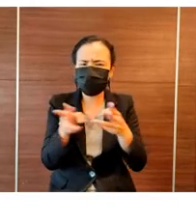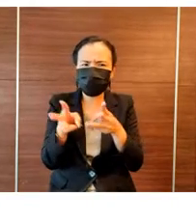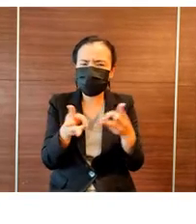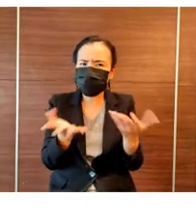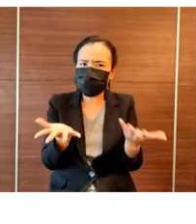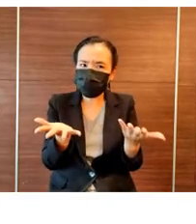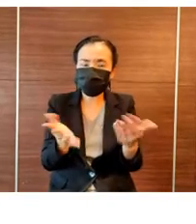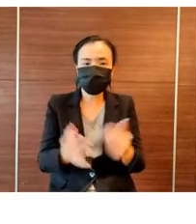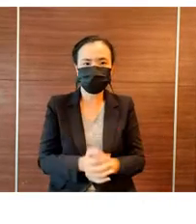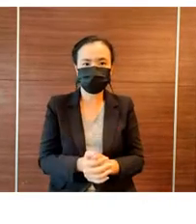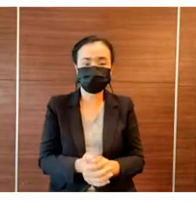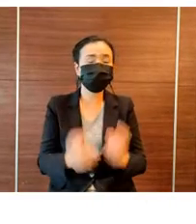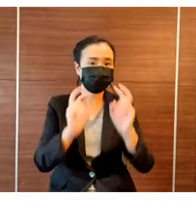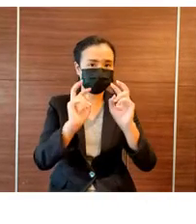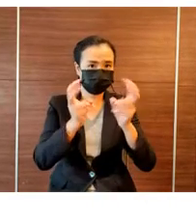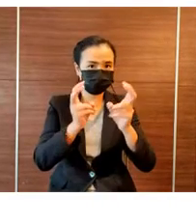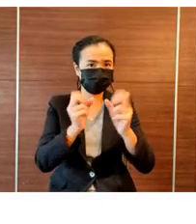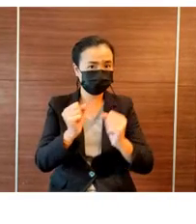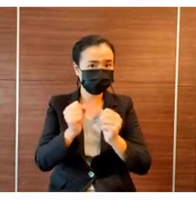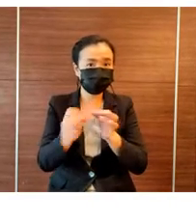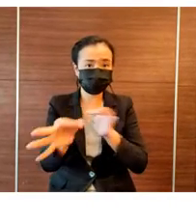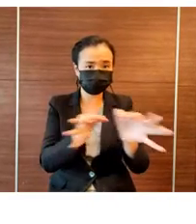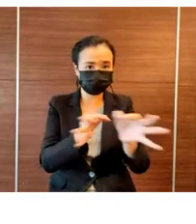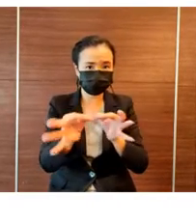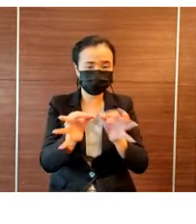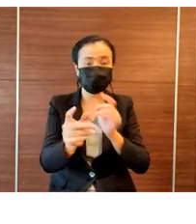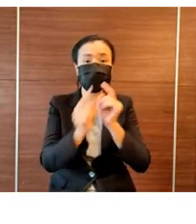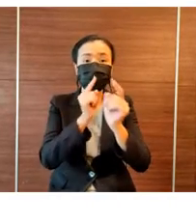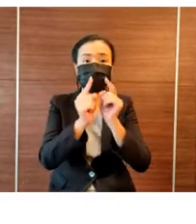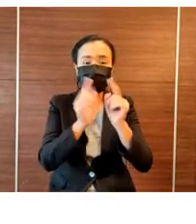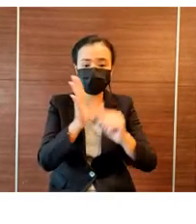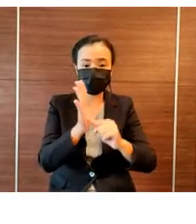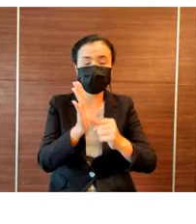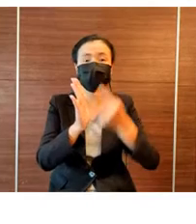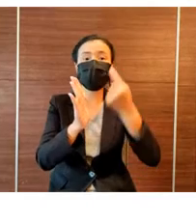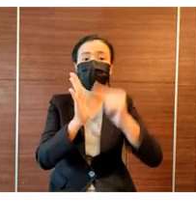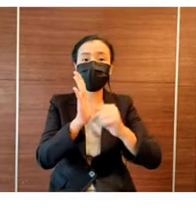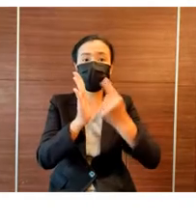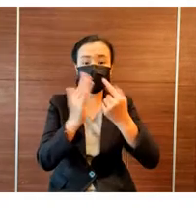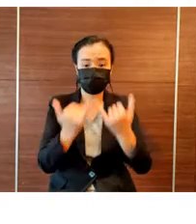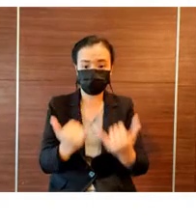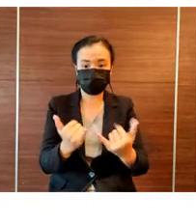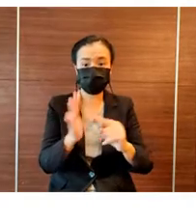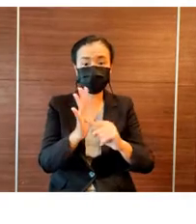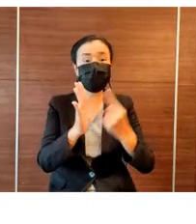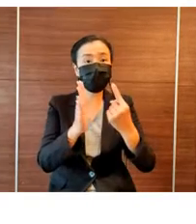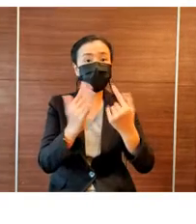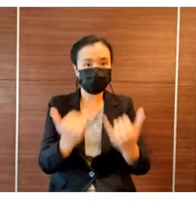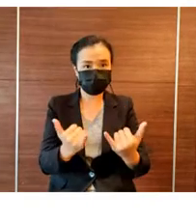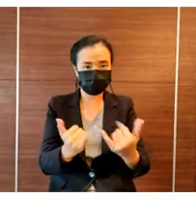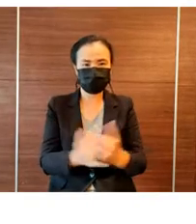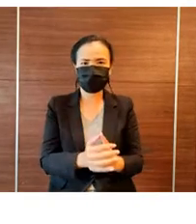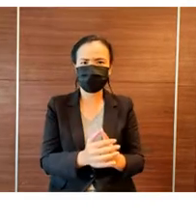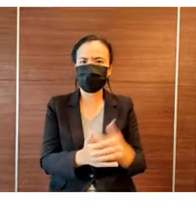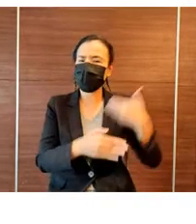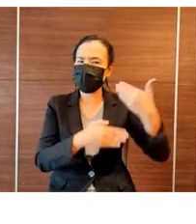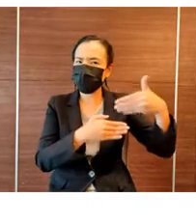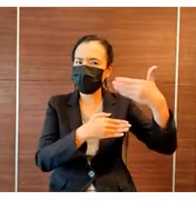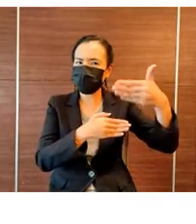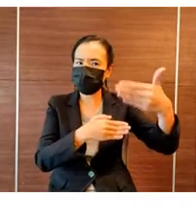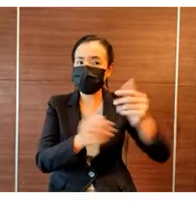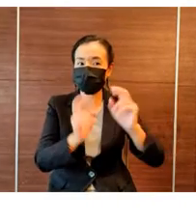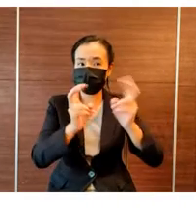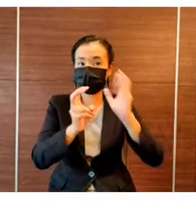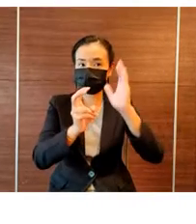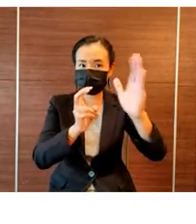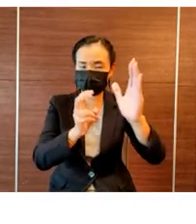คิดว่าอันนี้เป็นประเด็นที่เราพยายามจะชี้กันแล้วก็ถือเป็นการเริ่มต้นของวันนี้นะคะแล้วก็เดี๋ยวเราลองดูไปเรื่อยๆเพราะเซสชัน